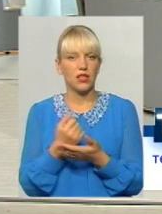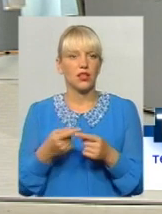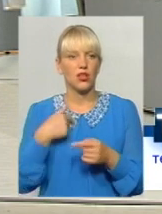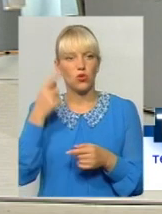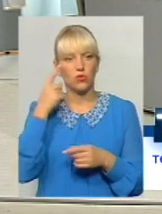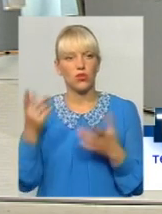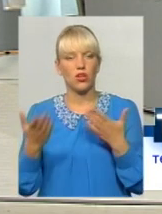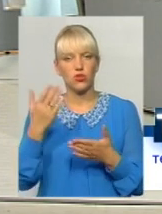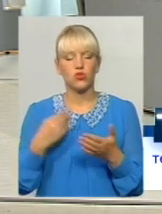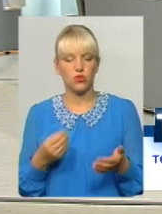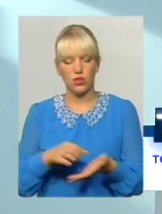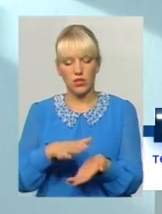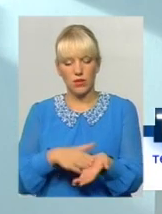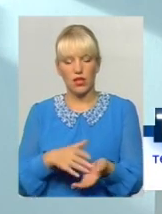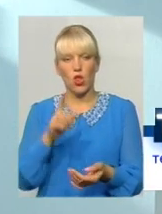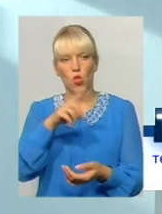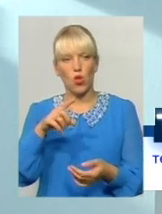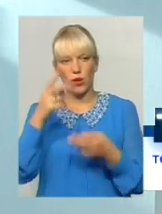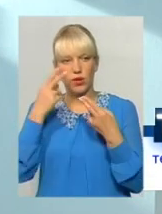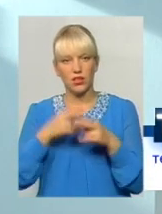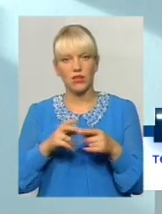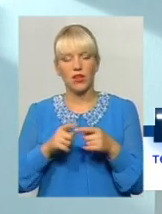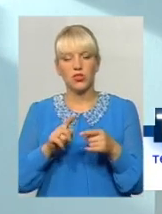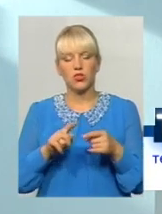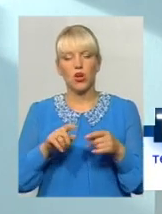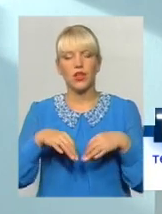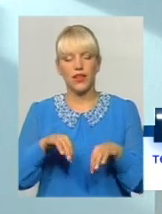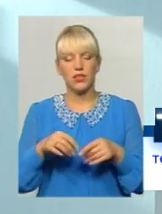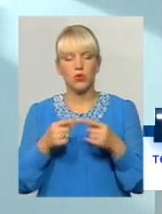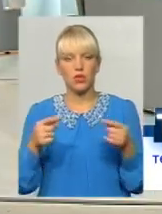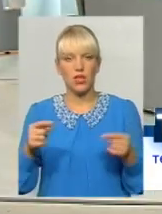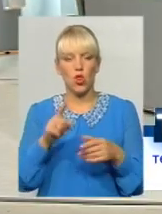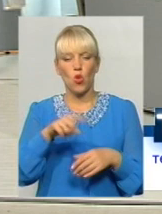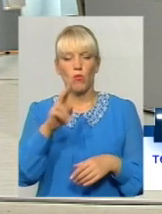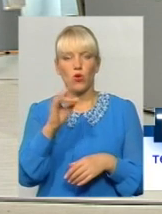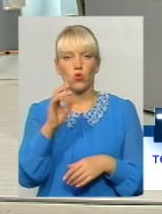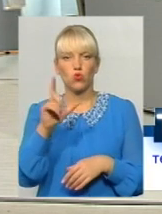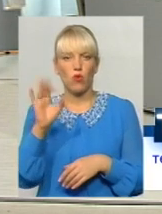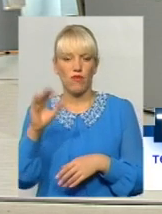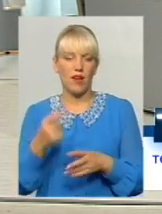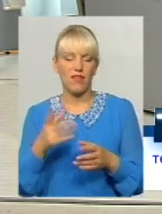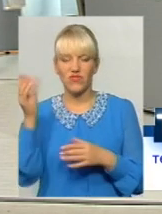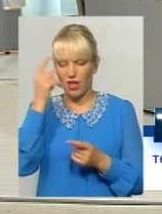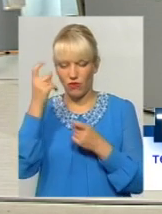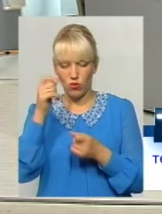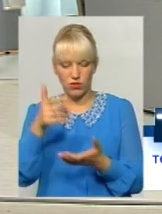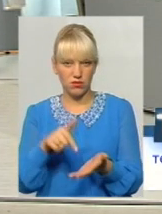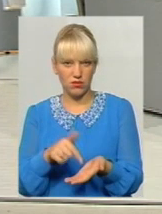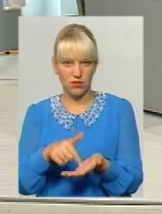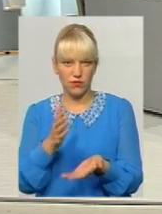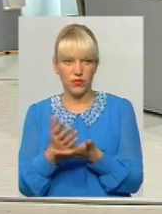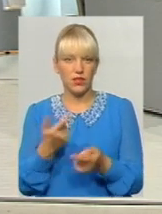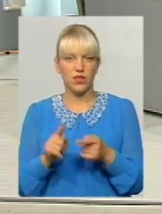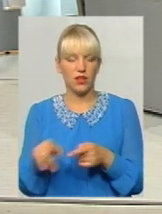вводиш номер транспортного засобу або по номеру кузова, да, і зразу дається вся інформація протягом там 2-3 хвилини, якщо ви з ними проводили рейди,